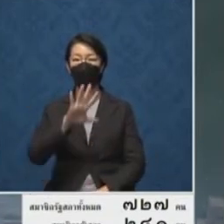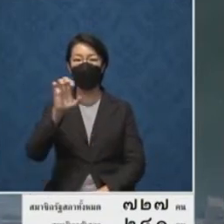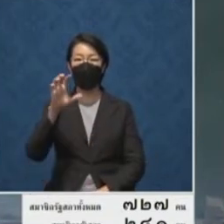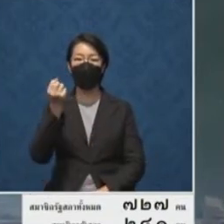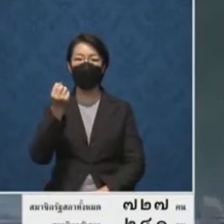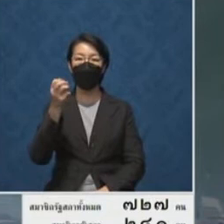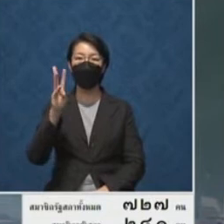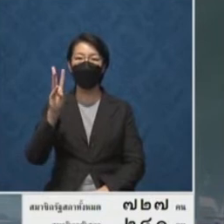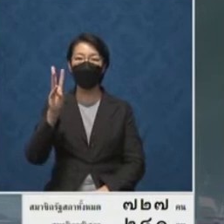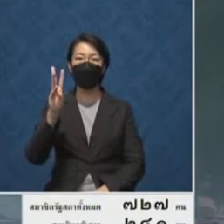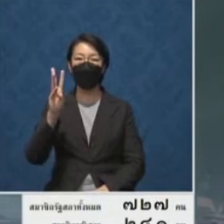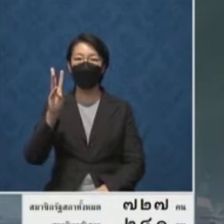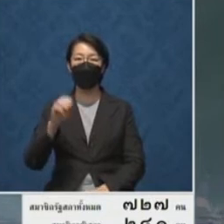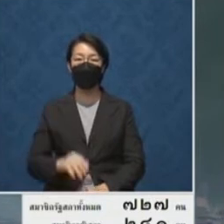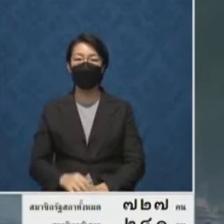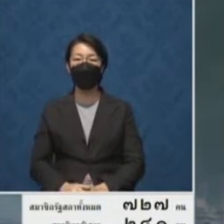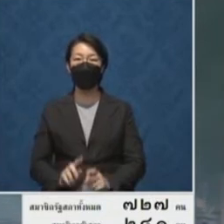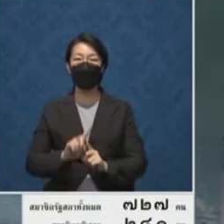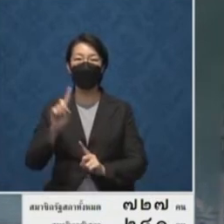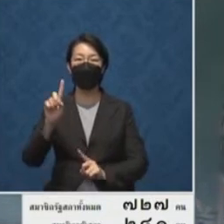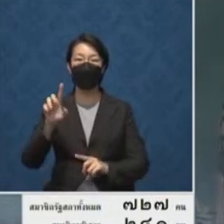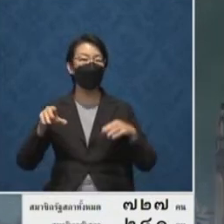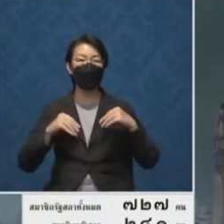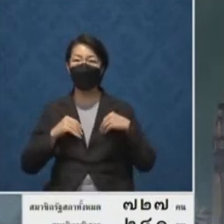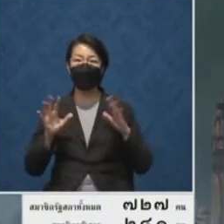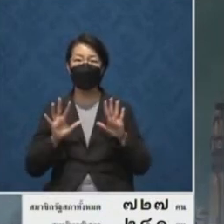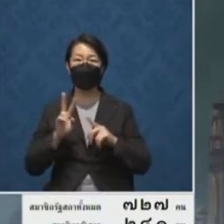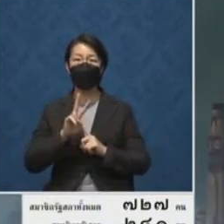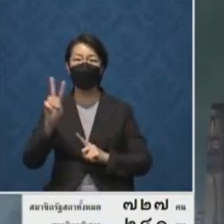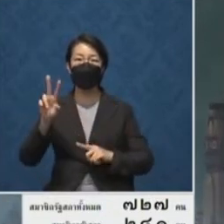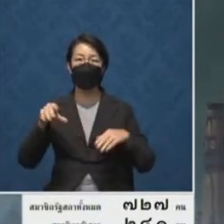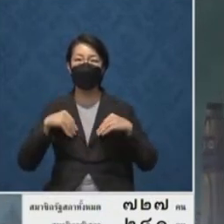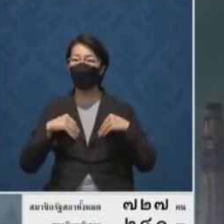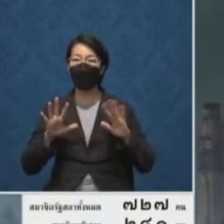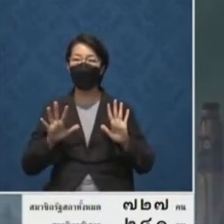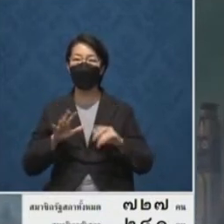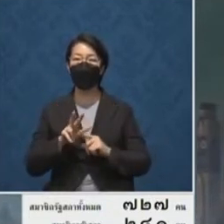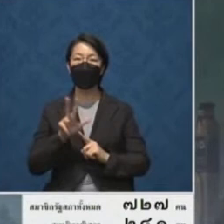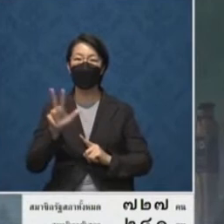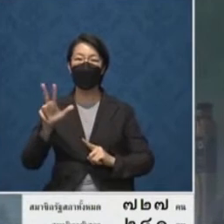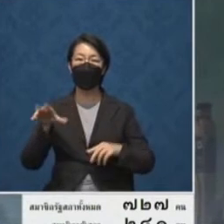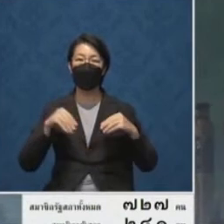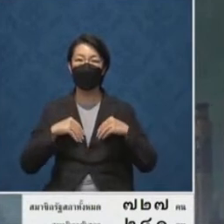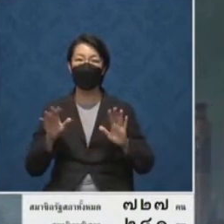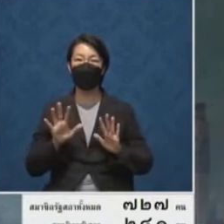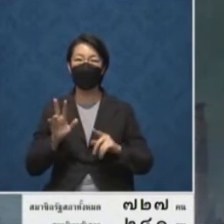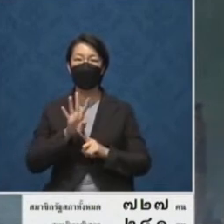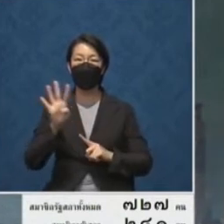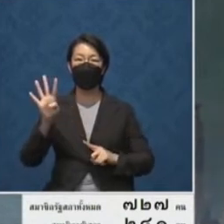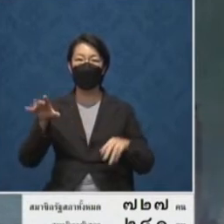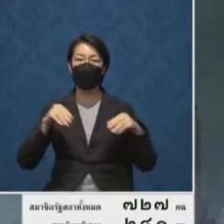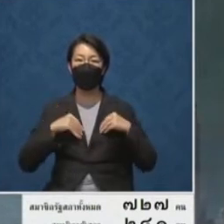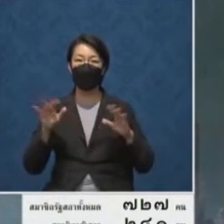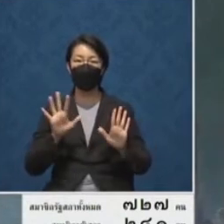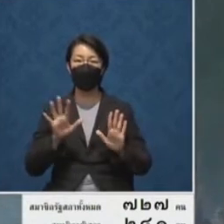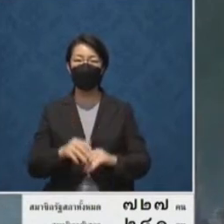516นายสิริพงษ์รัศมี 1ไม่รับหลักการ2ไม่รับหลักการ3ไม่รับหลักการ